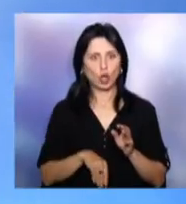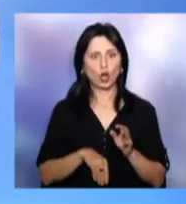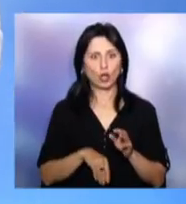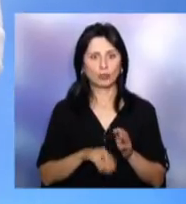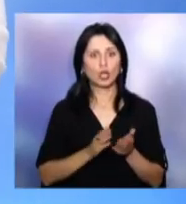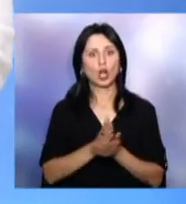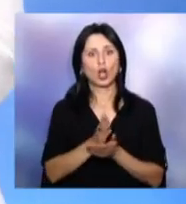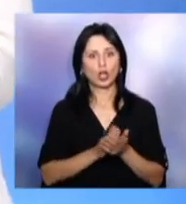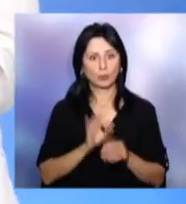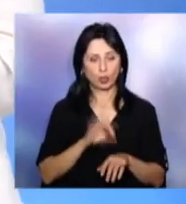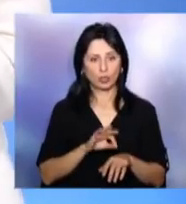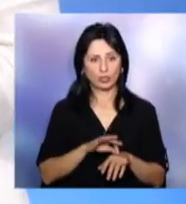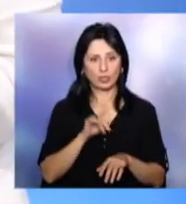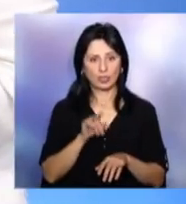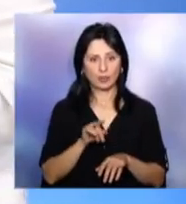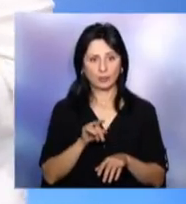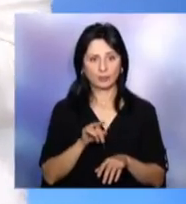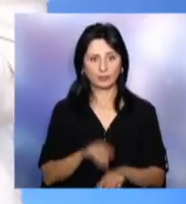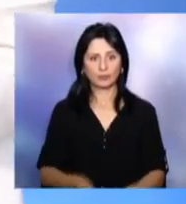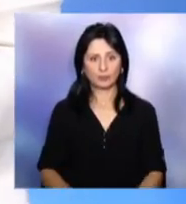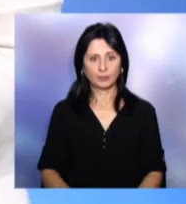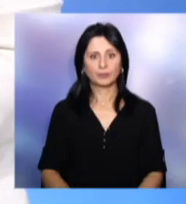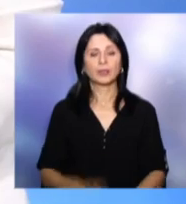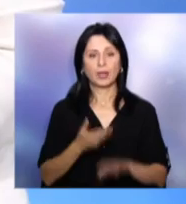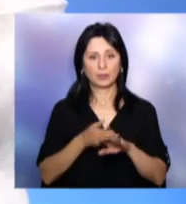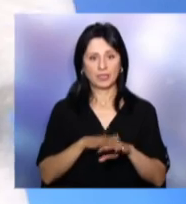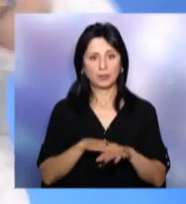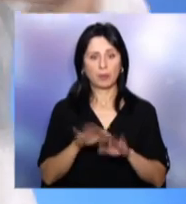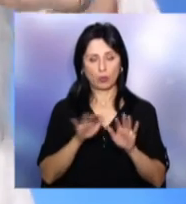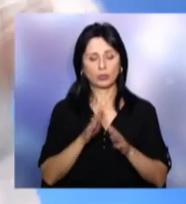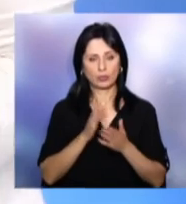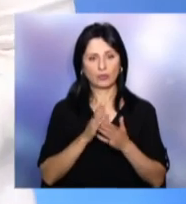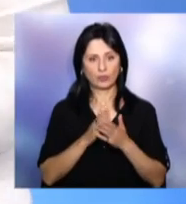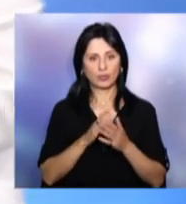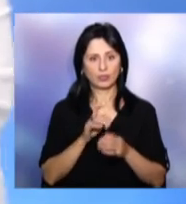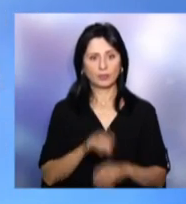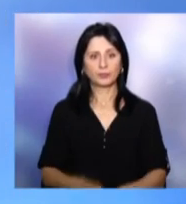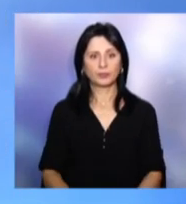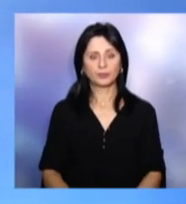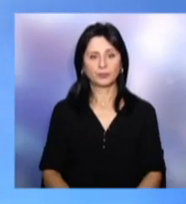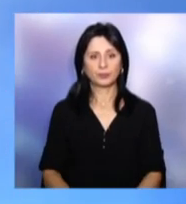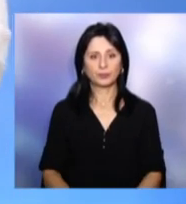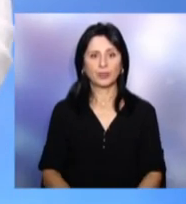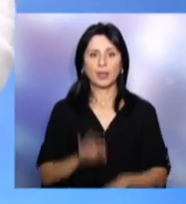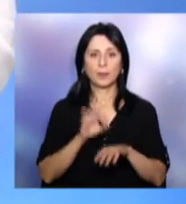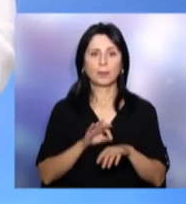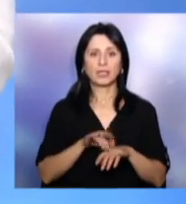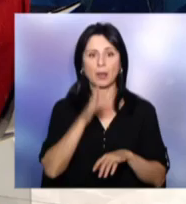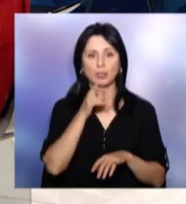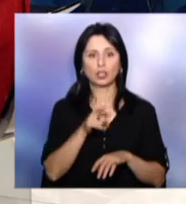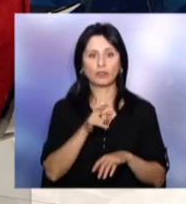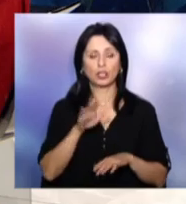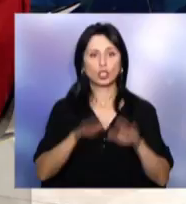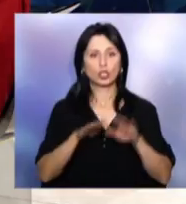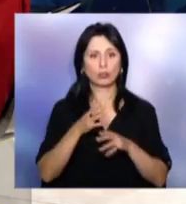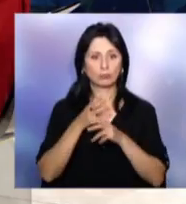წვრილი ნაწლავიდან. ქრონიკული პროცესია, მაგრამ აქვს გამწვავებული პროცესები, გამწვავებული ეპიზოდები ხოლმე. პაციენტები ამ დროს